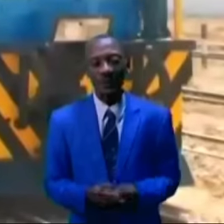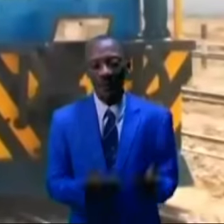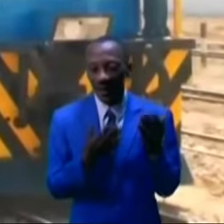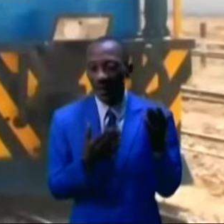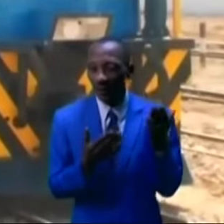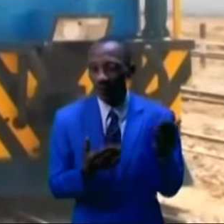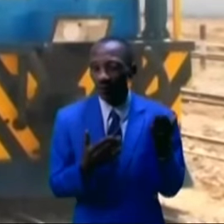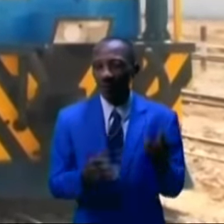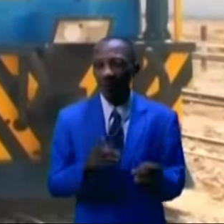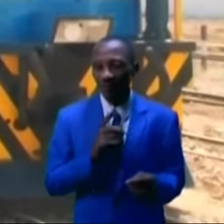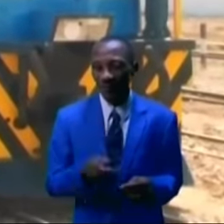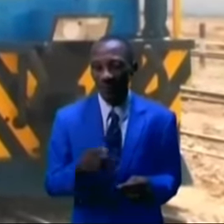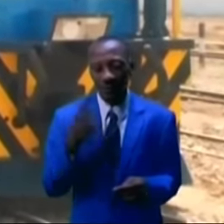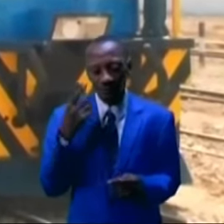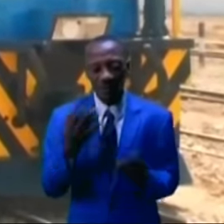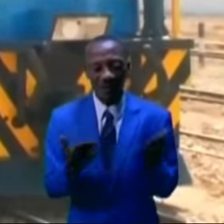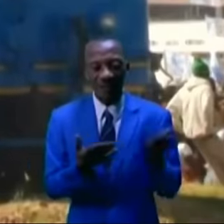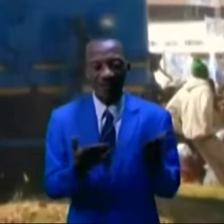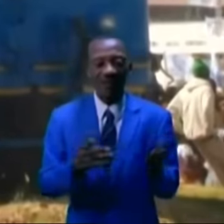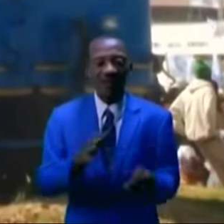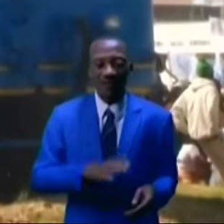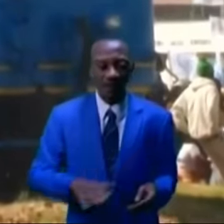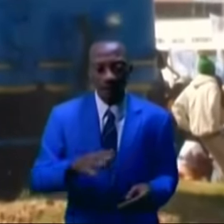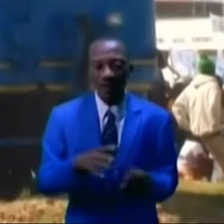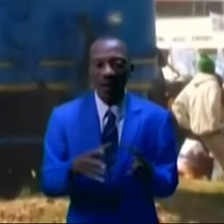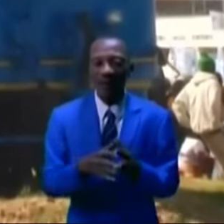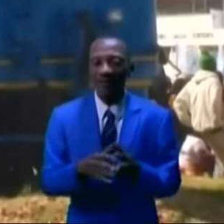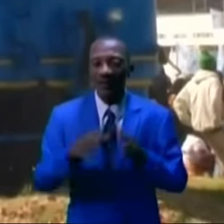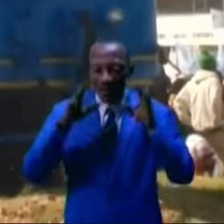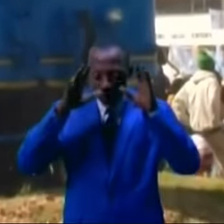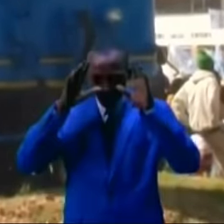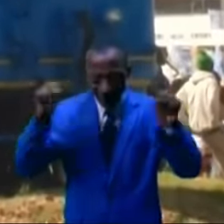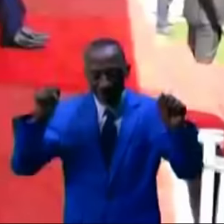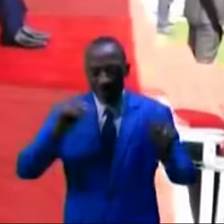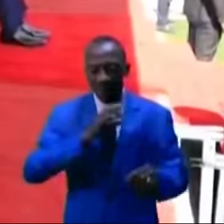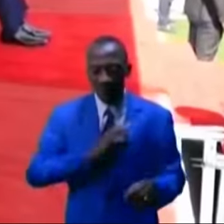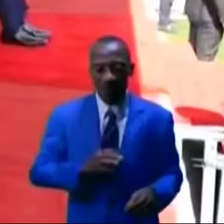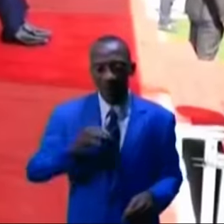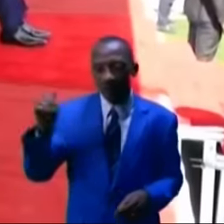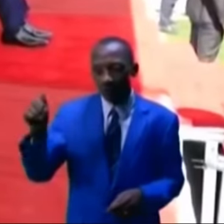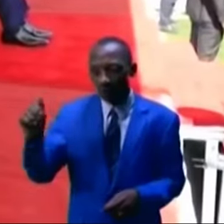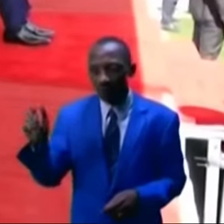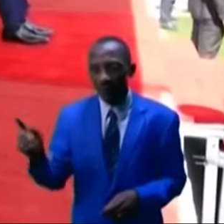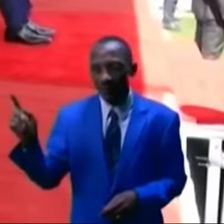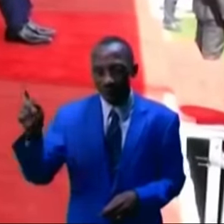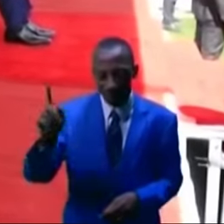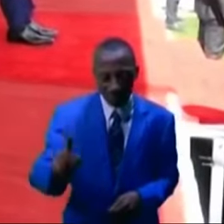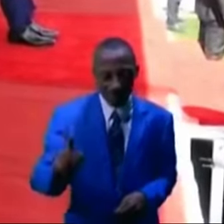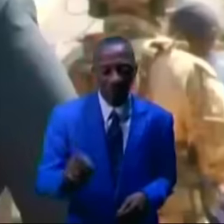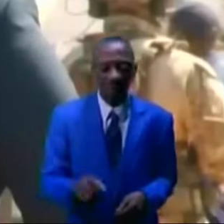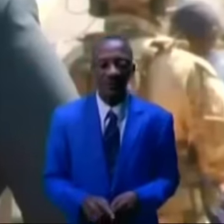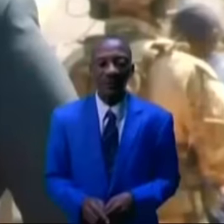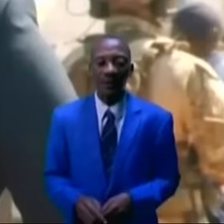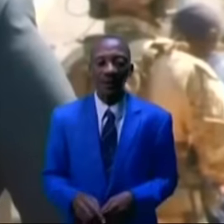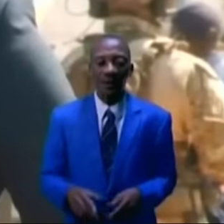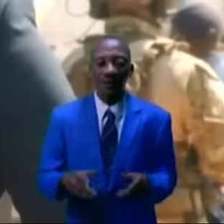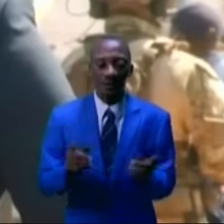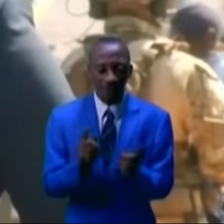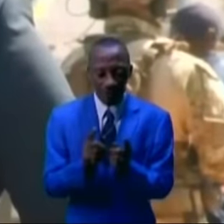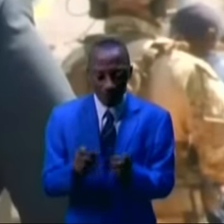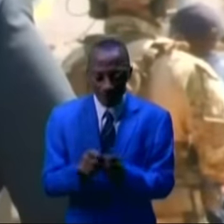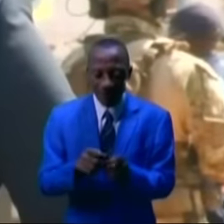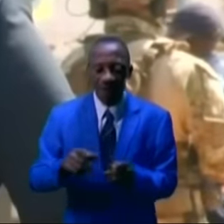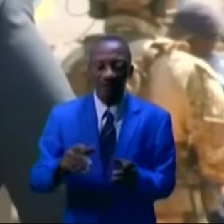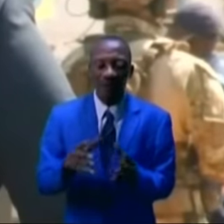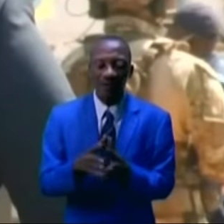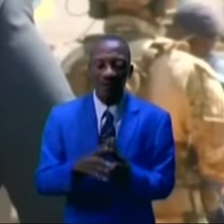service national par le président de la République a été salué à sa juste valeur par le gouverneur de province Jacques Kiaboula Katwe lors de